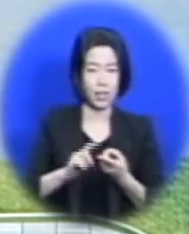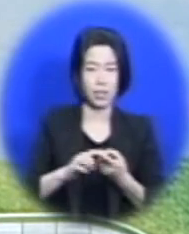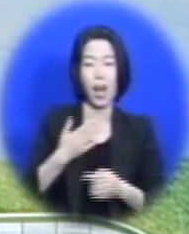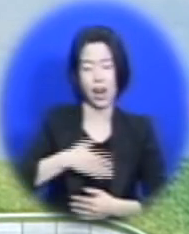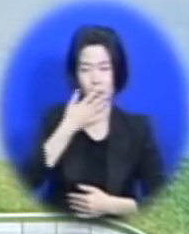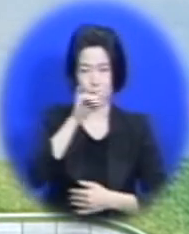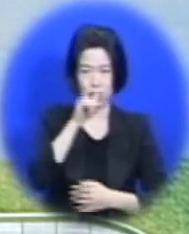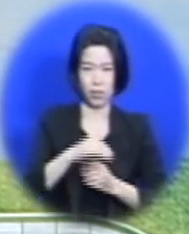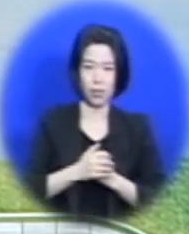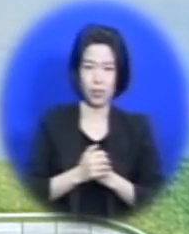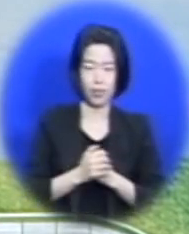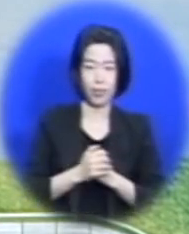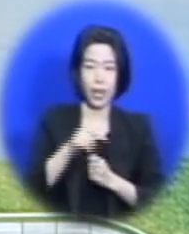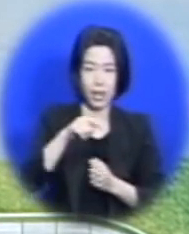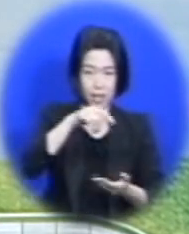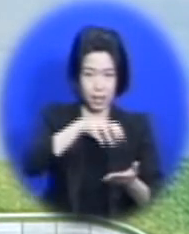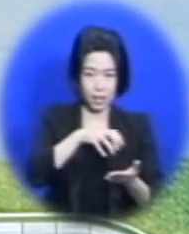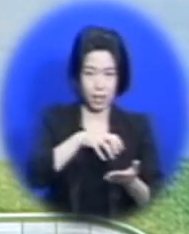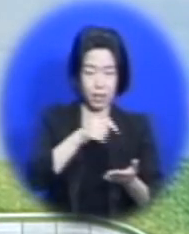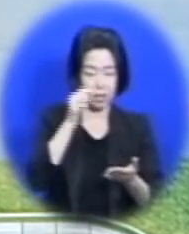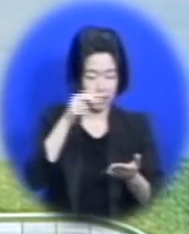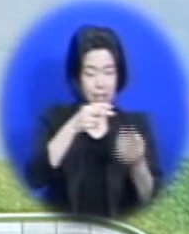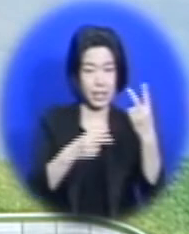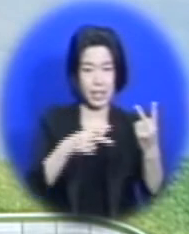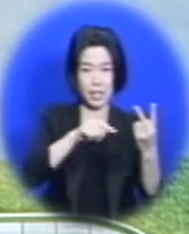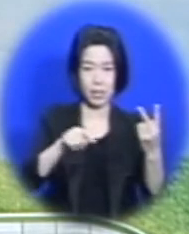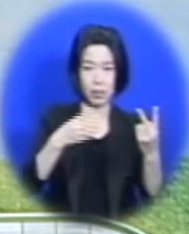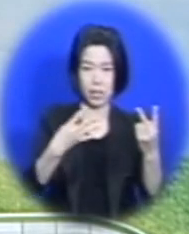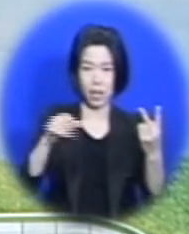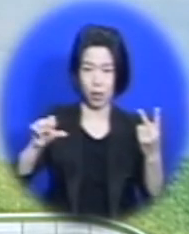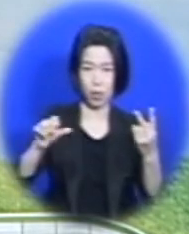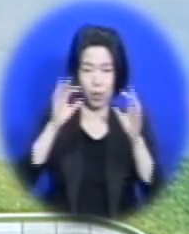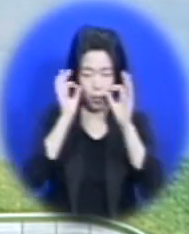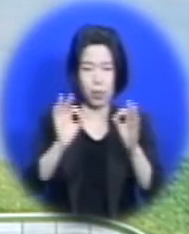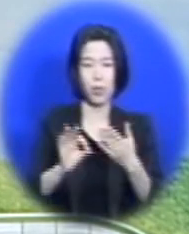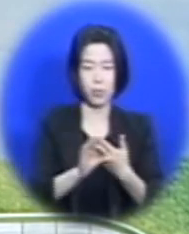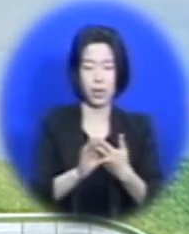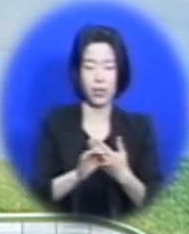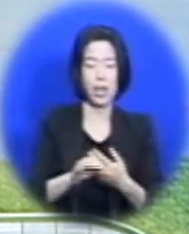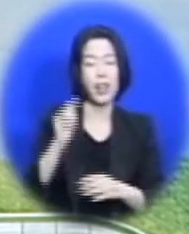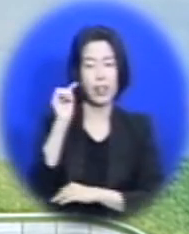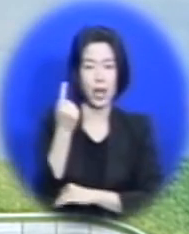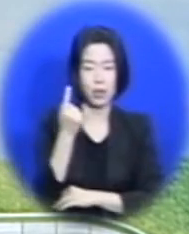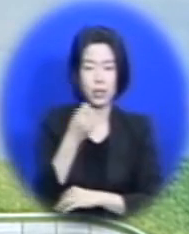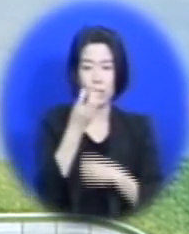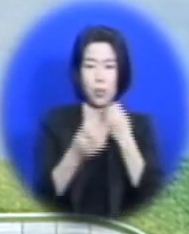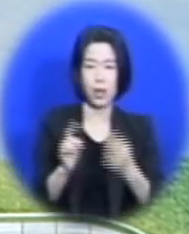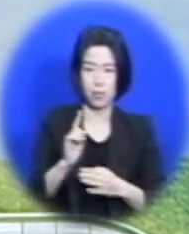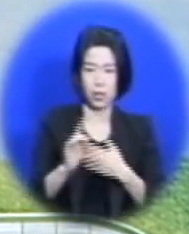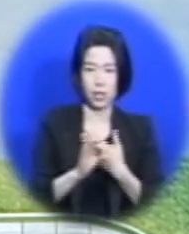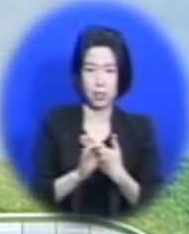있어요. 여기 2절부터 4절, 5절 말씀을 보면 다윗이 이렇게 고백을